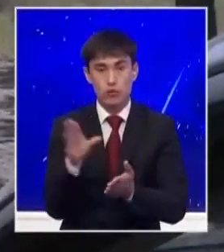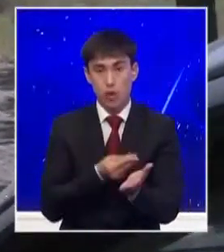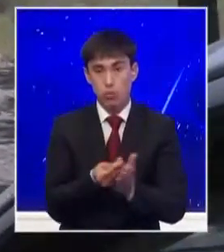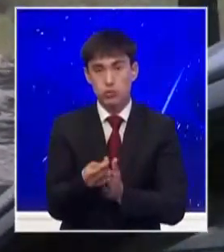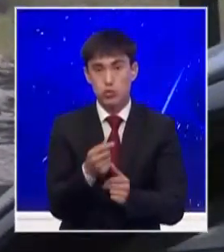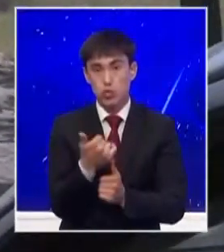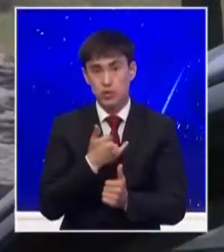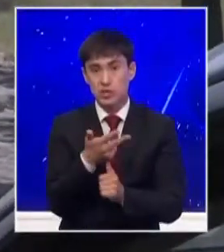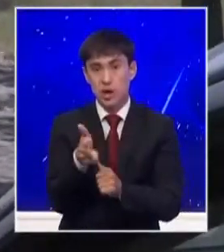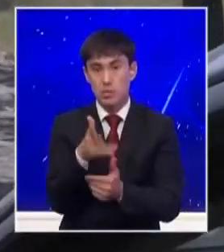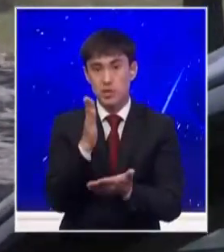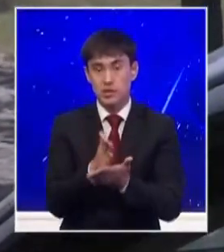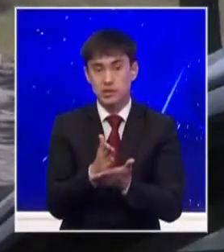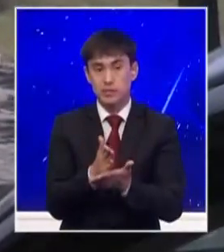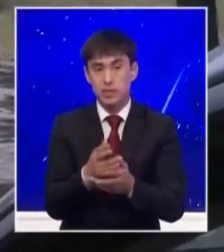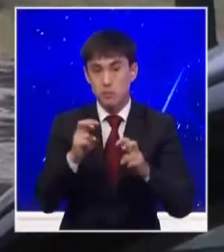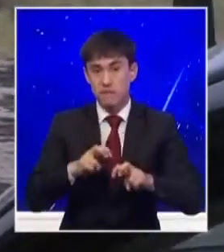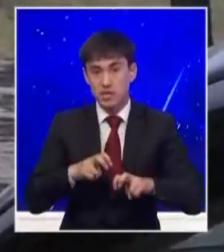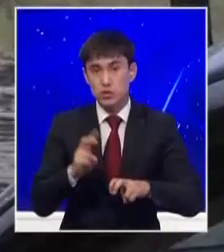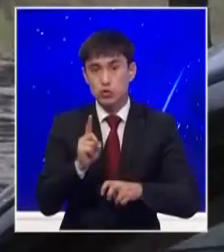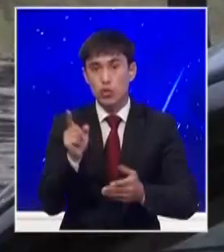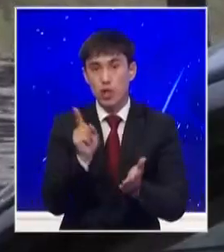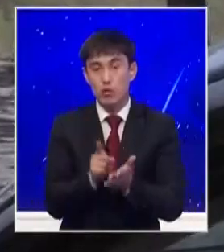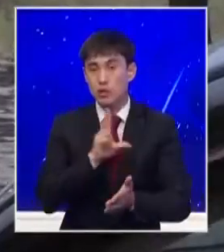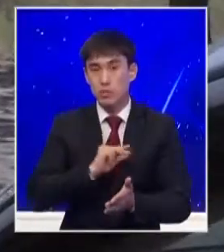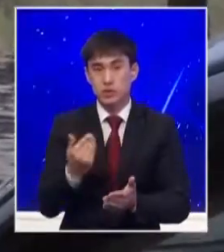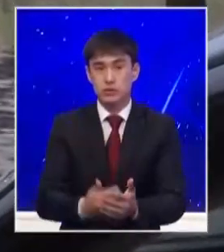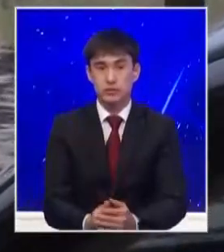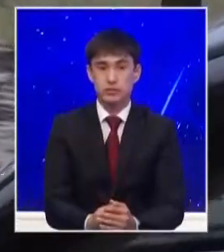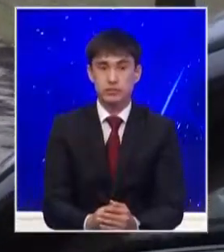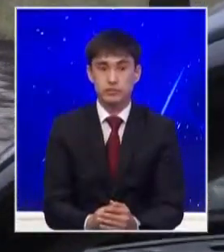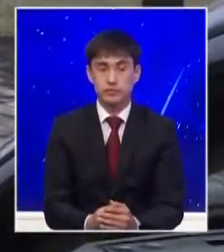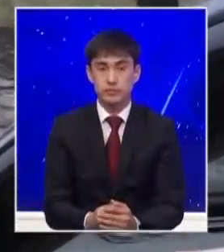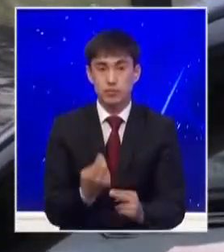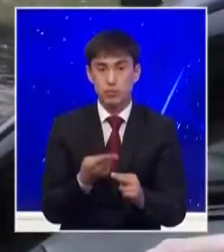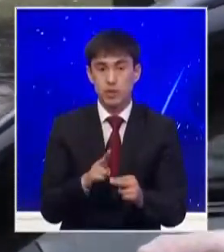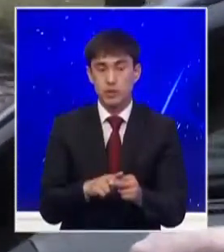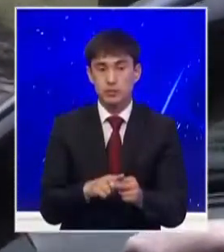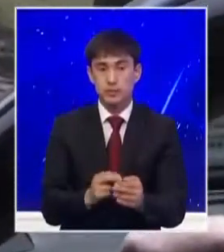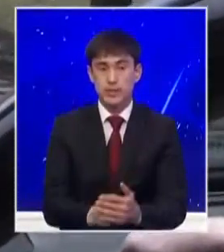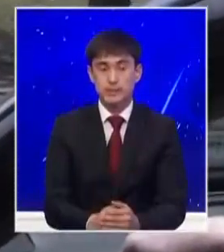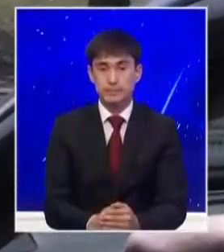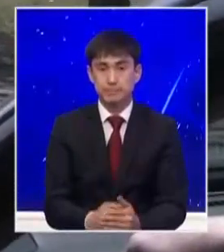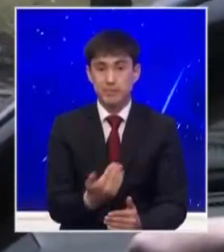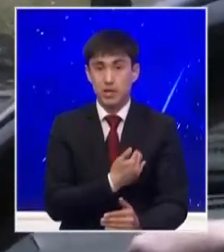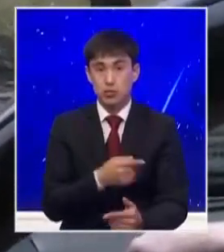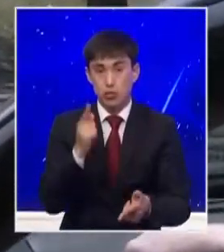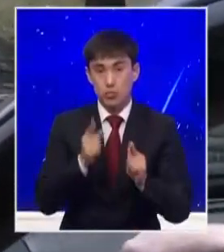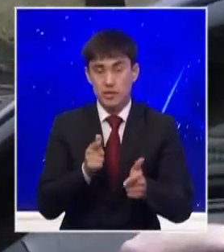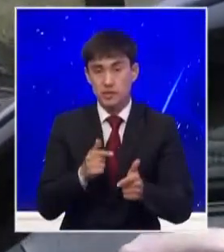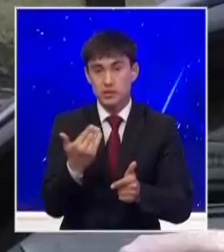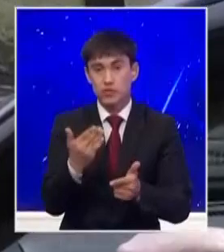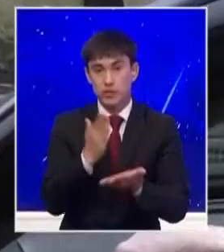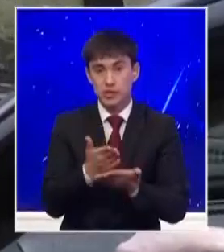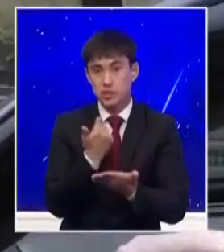нас камера стоит, через камеру мы фиксируем, чтобы налог не оплачивали. Поэтому хочу увидеться, чтобы у вас налог